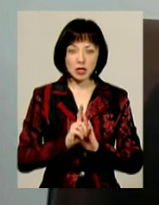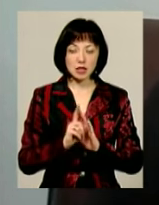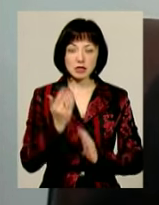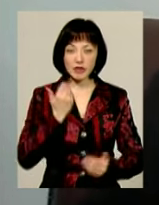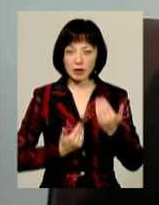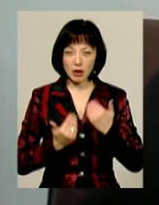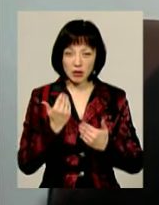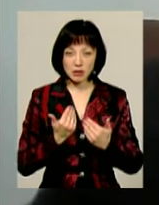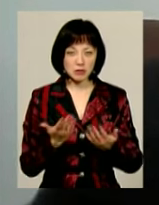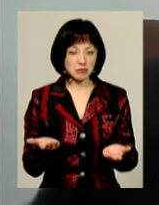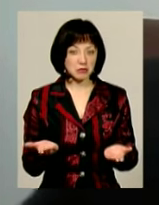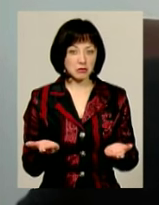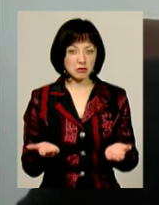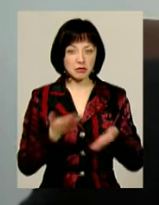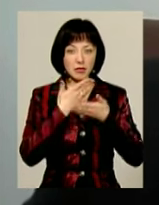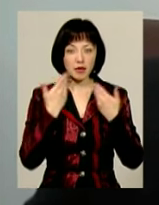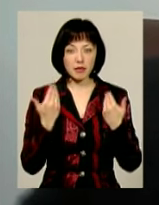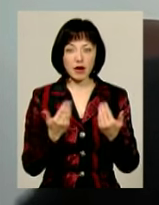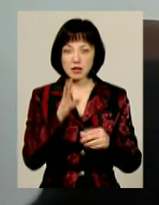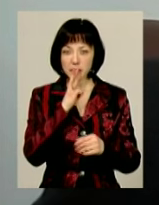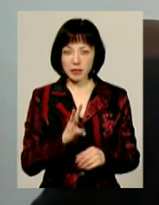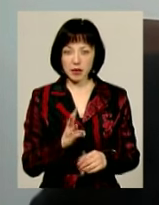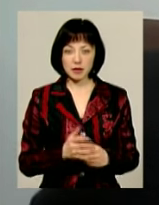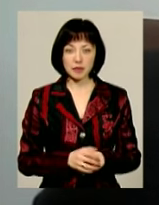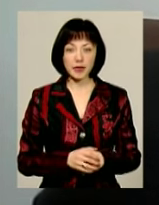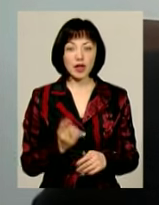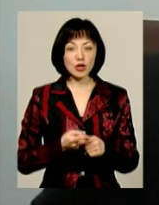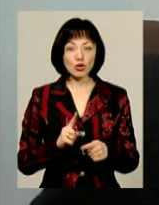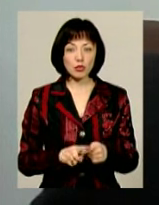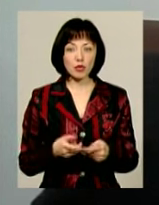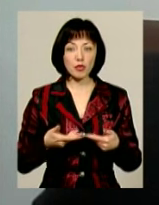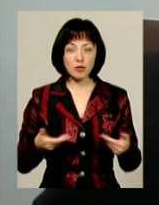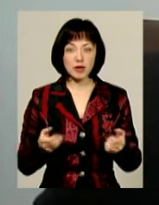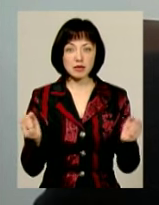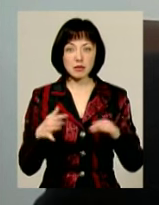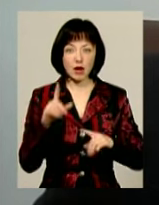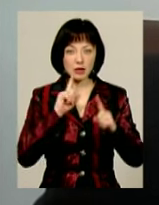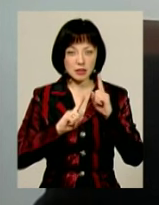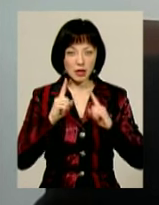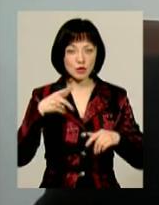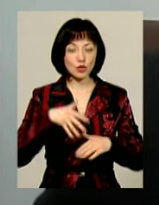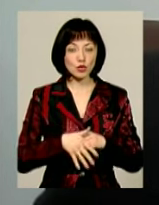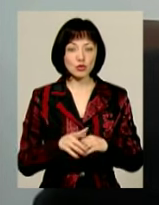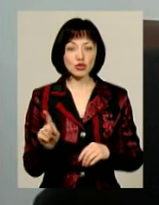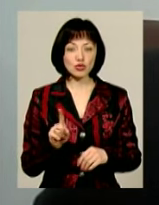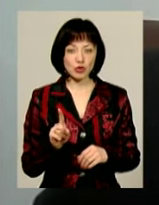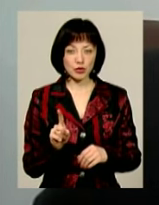звертатися, що, шановні, ми ж не маємо заробітних плат. Тому ми зібрали сесію, розуміючи, що